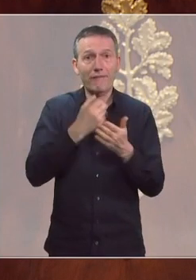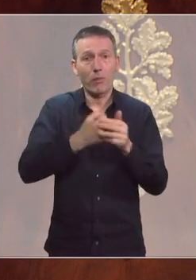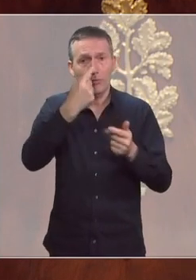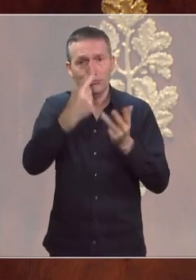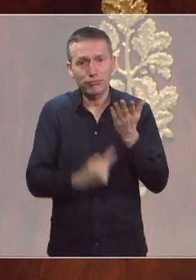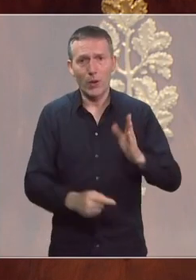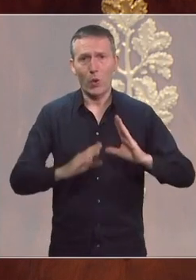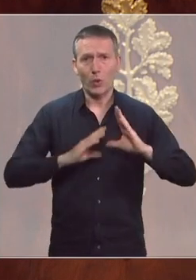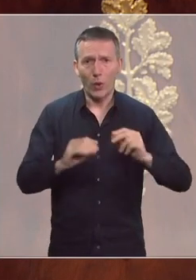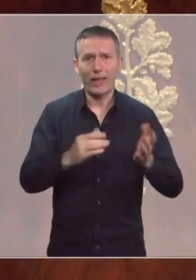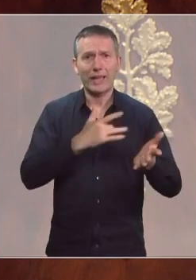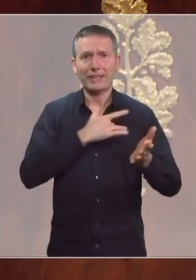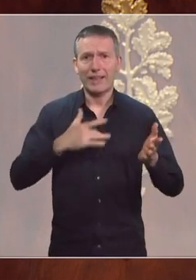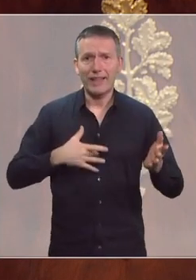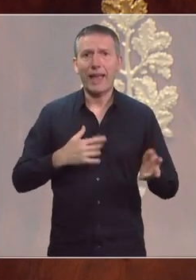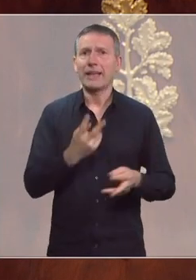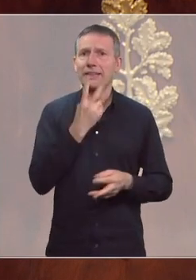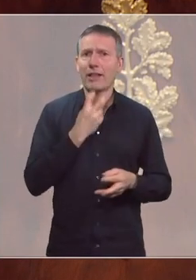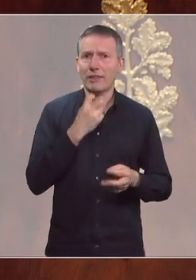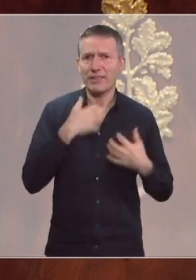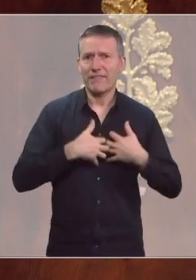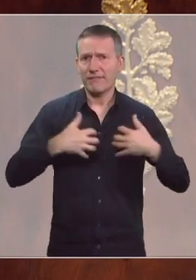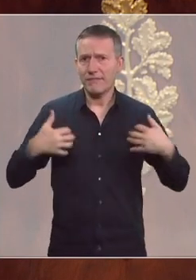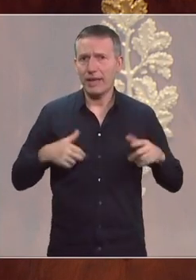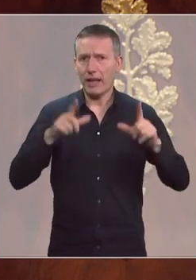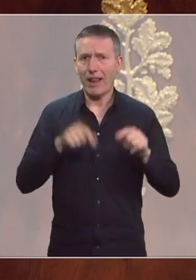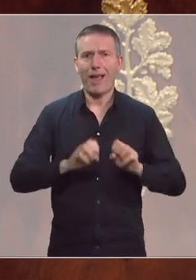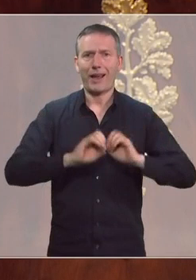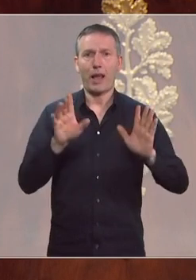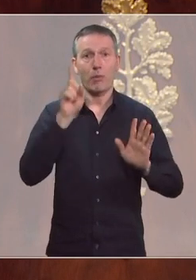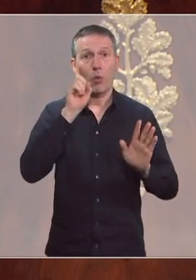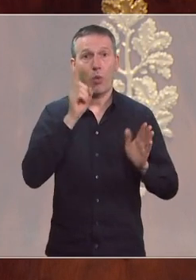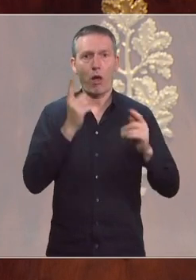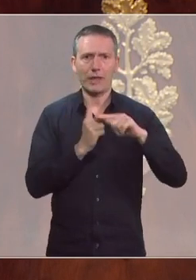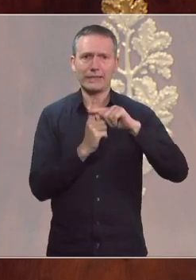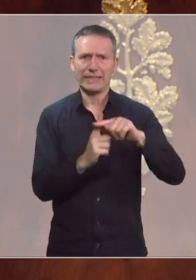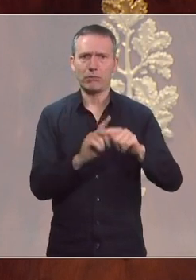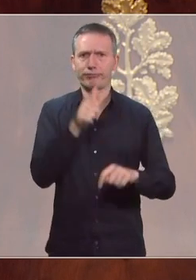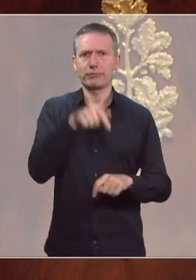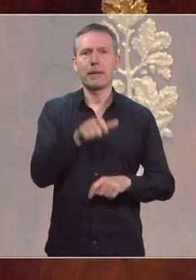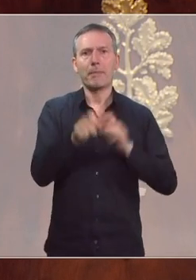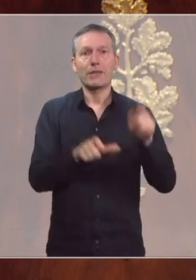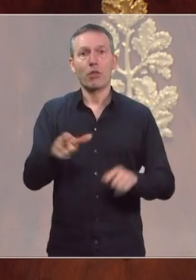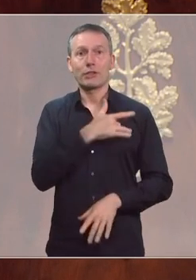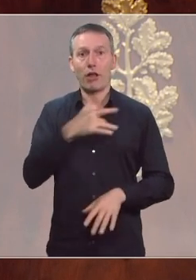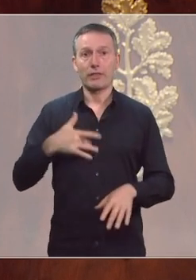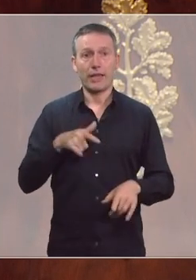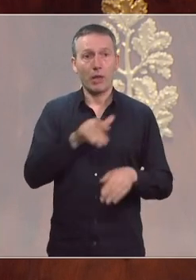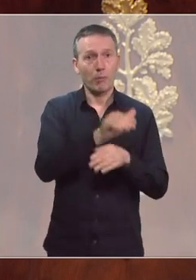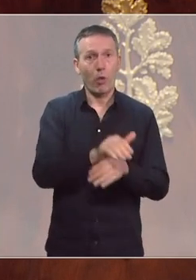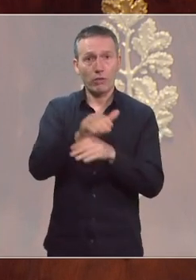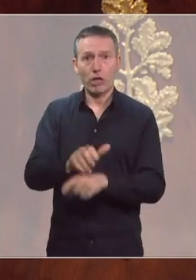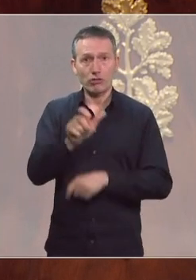factuelles, sanitaires, scientifiques. Éclairée, car plaçant la santé des Français, l'impératif de protection de nos